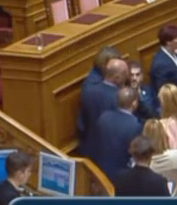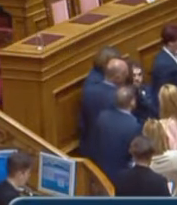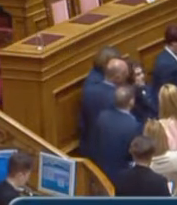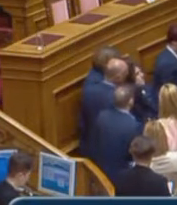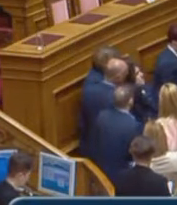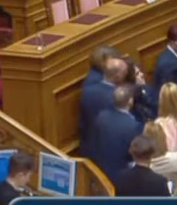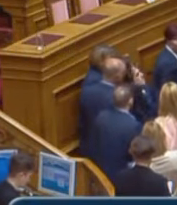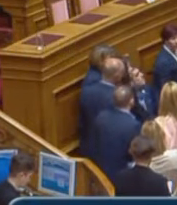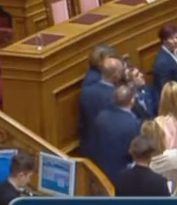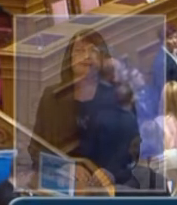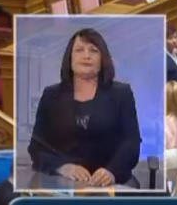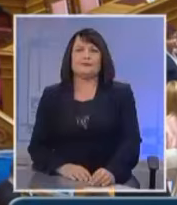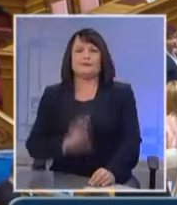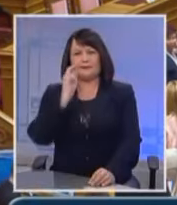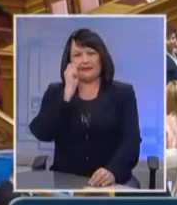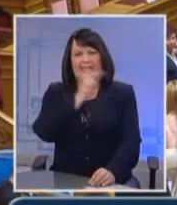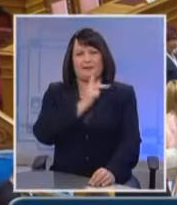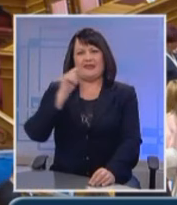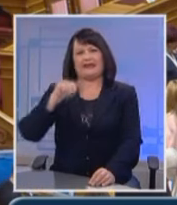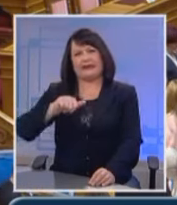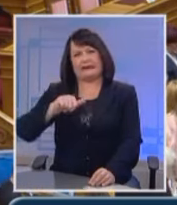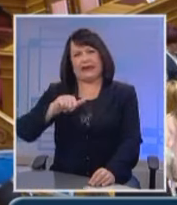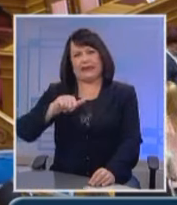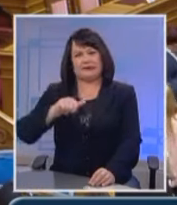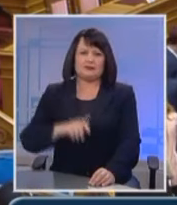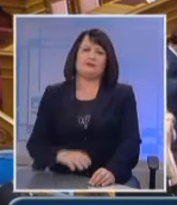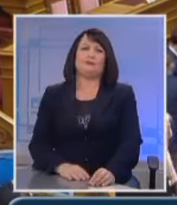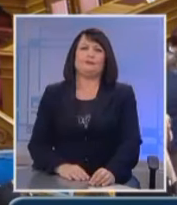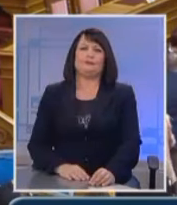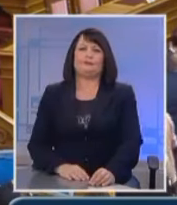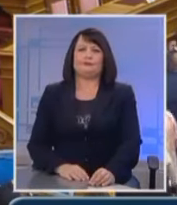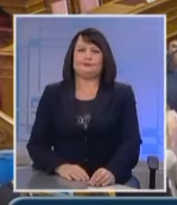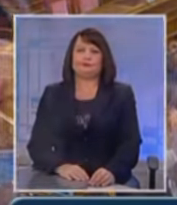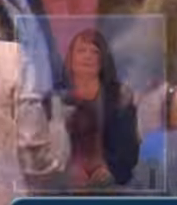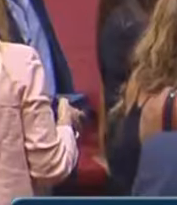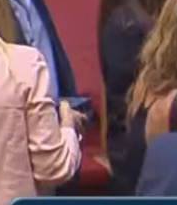Και κύριος Κεραμίδας Ανδρέας. Κεραμίδας.